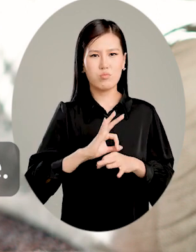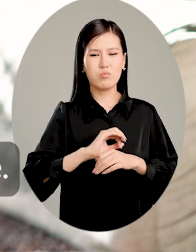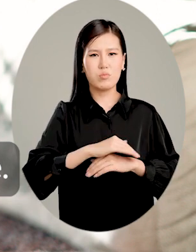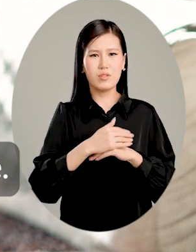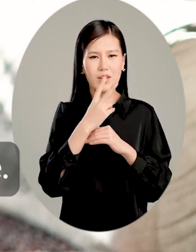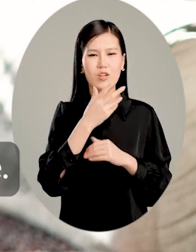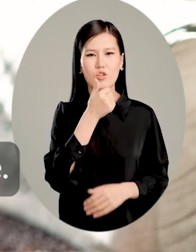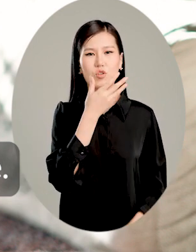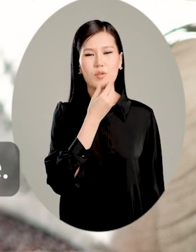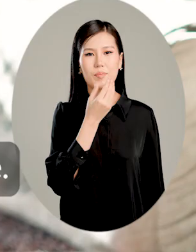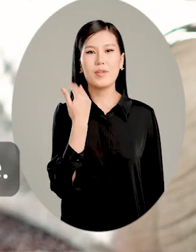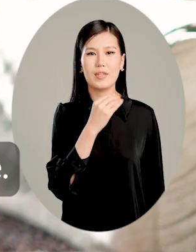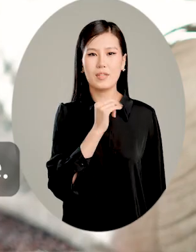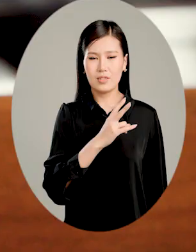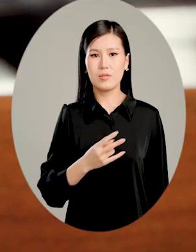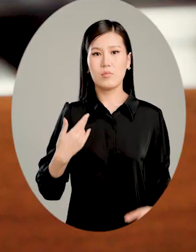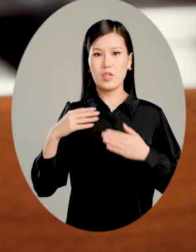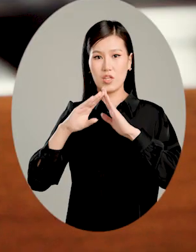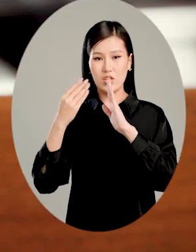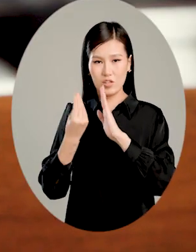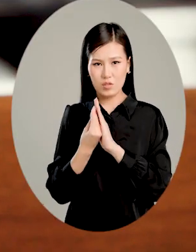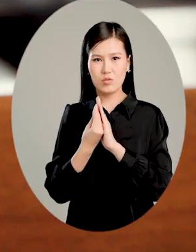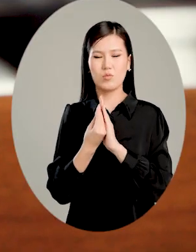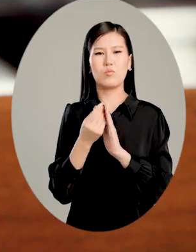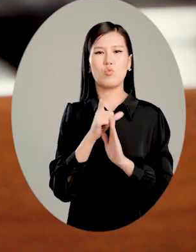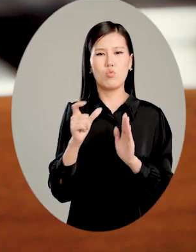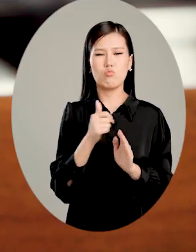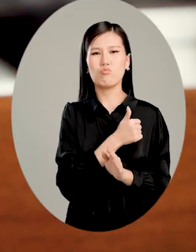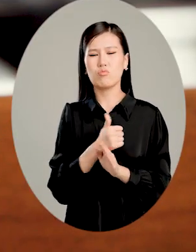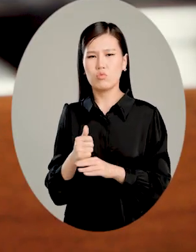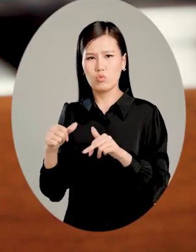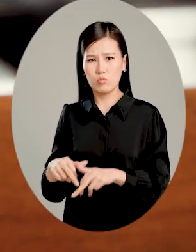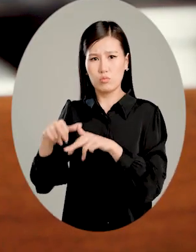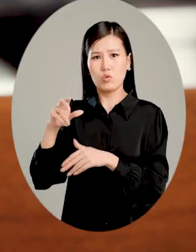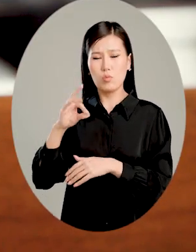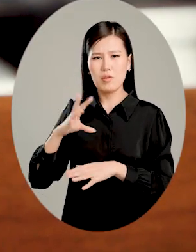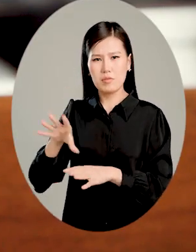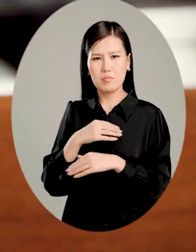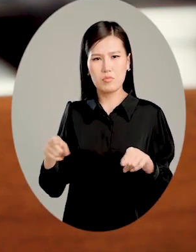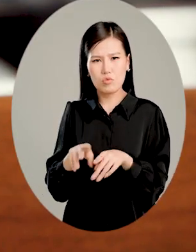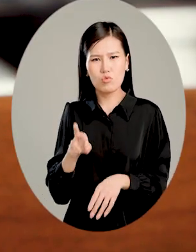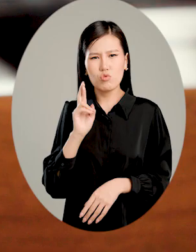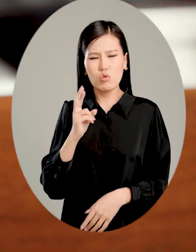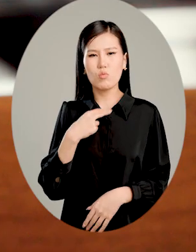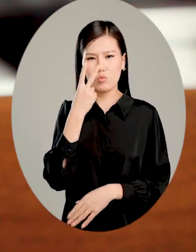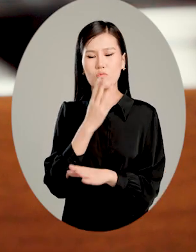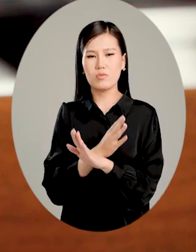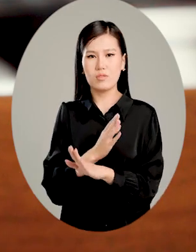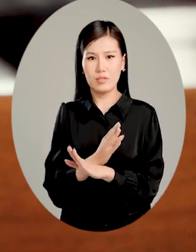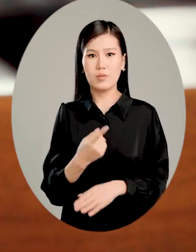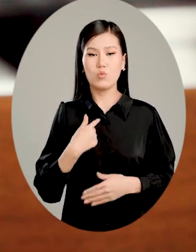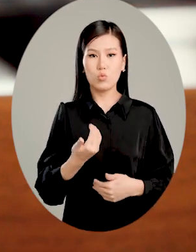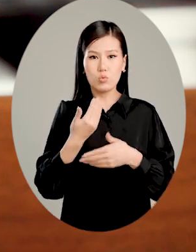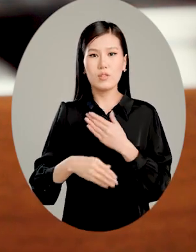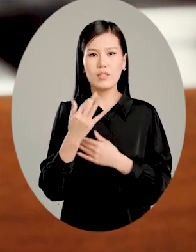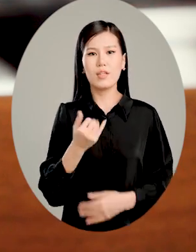болгох амар гоё. Яг гэр бүлт маань ийм хөшимшөлтэй хөхт эрэгтэй зэрэг чинь их сонирн байдал би